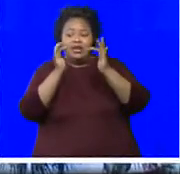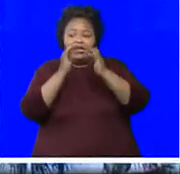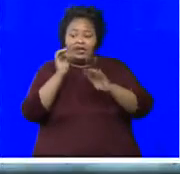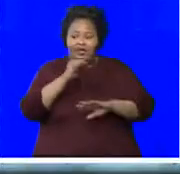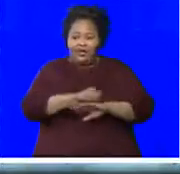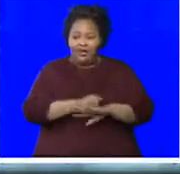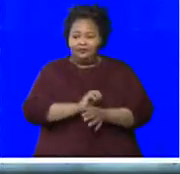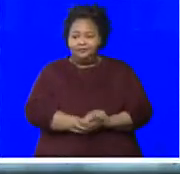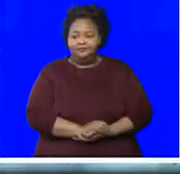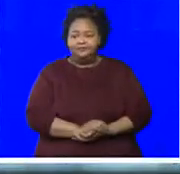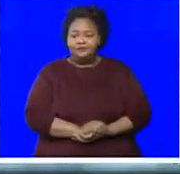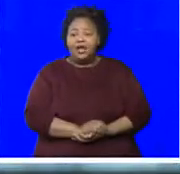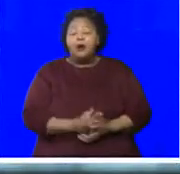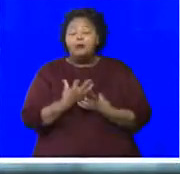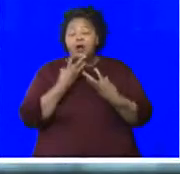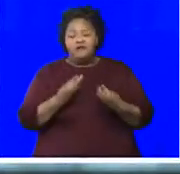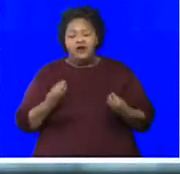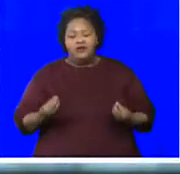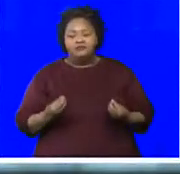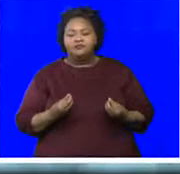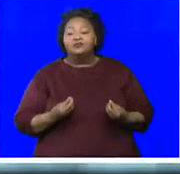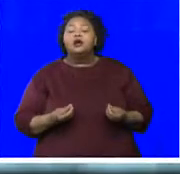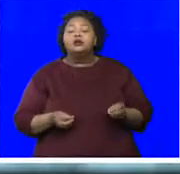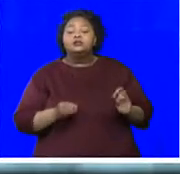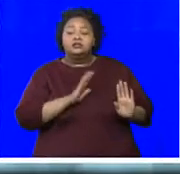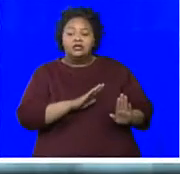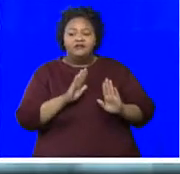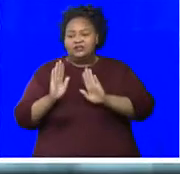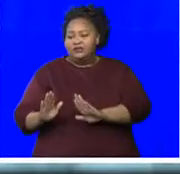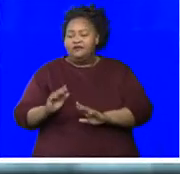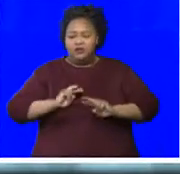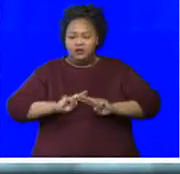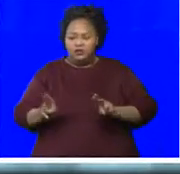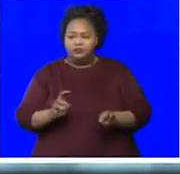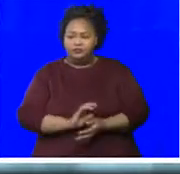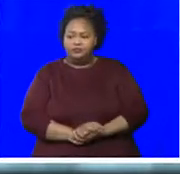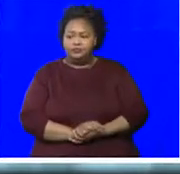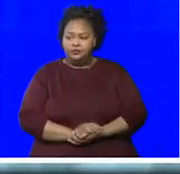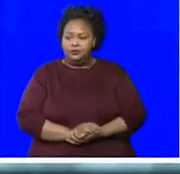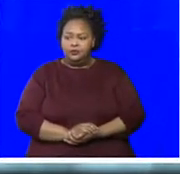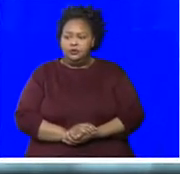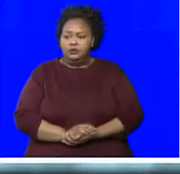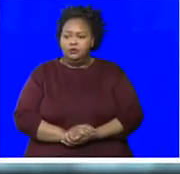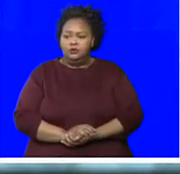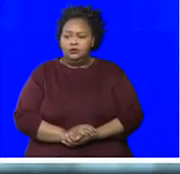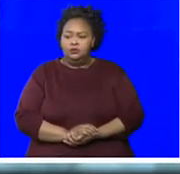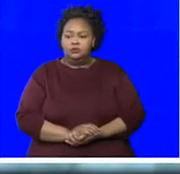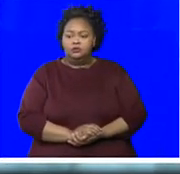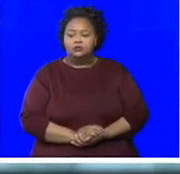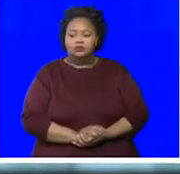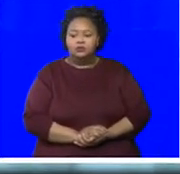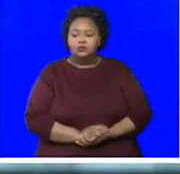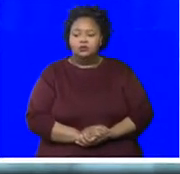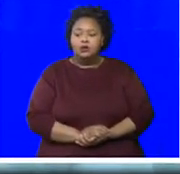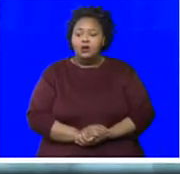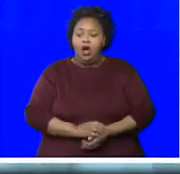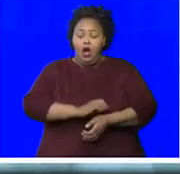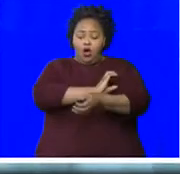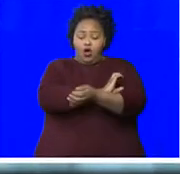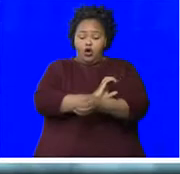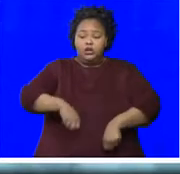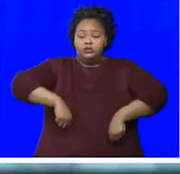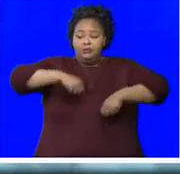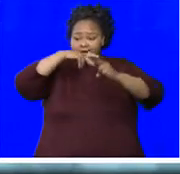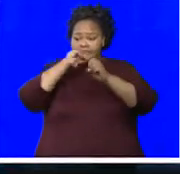ukukhicida umphathi welikolishi leCalvary Theological College Dr. Absalom Muntu uDlamini usilama kolishi